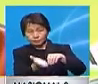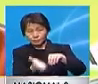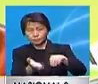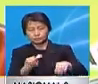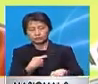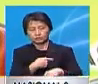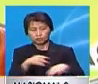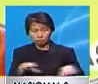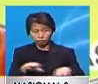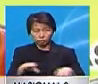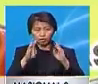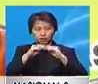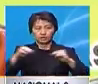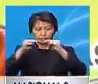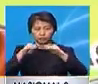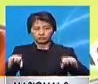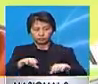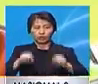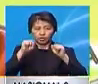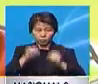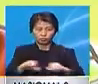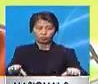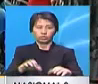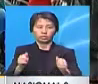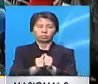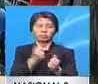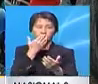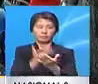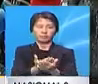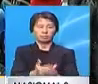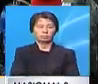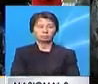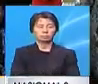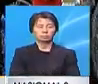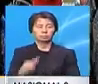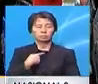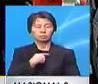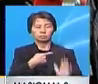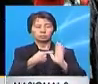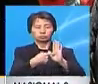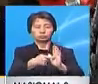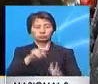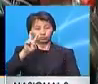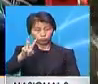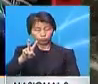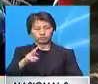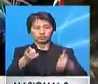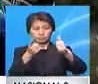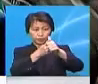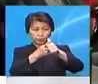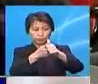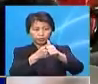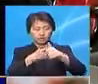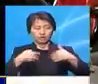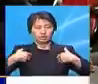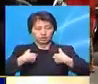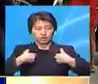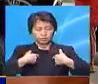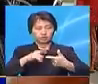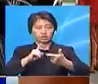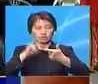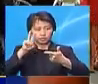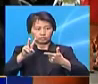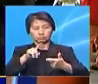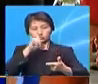buat, masjid buat, akan dapat dilaksanakan dengan baik. Jadi kita tunjukkan hari ini dua benda. Pertama, kebajikan haiwan. Dan